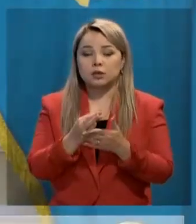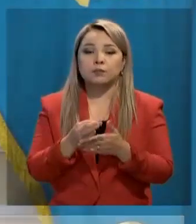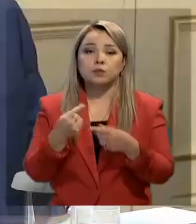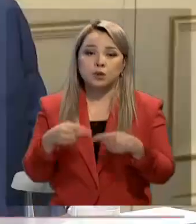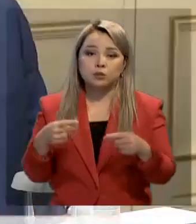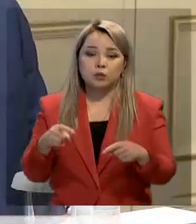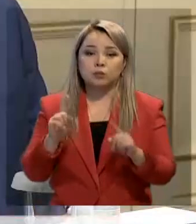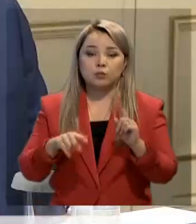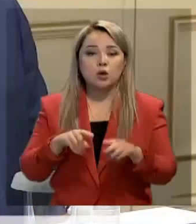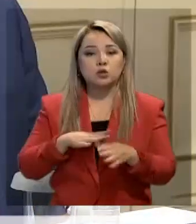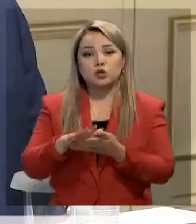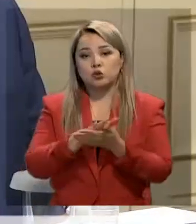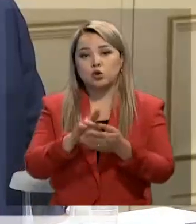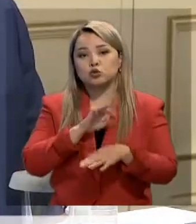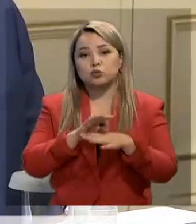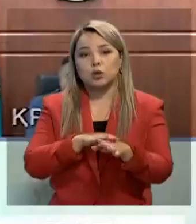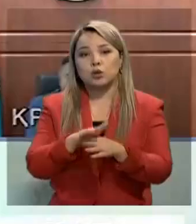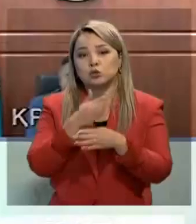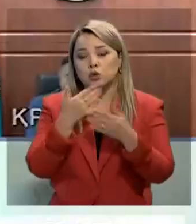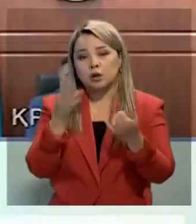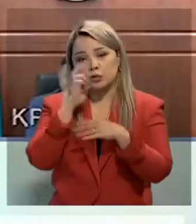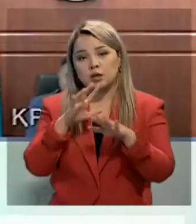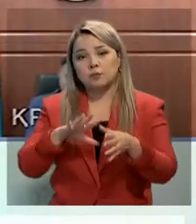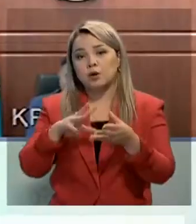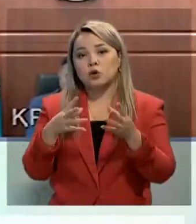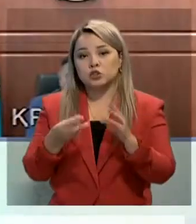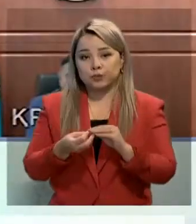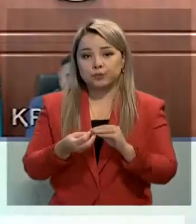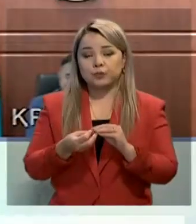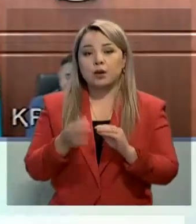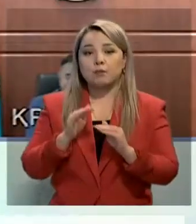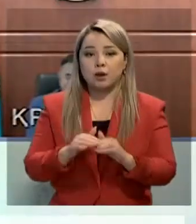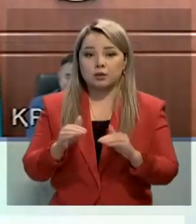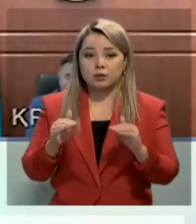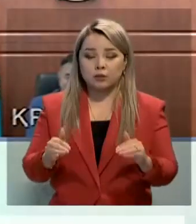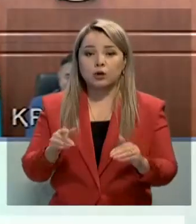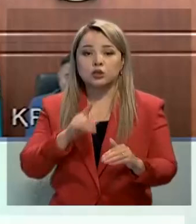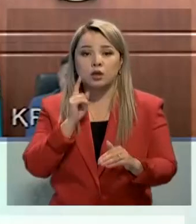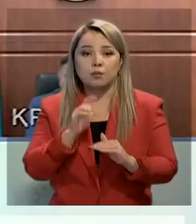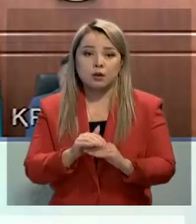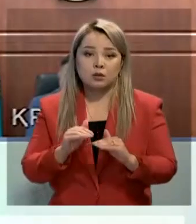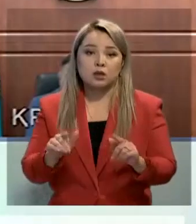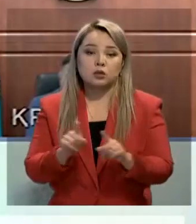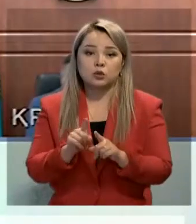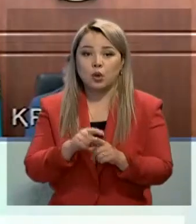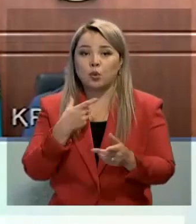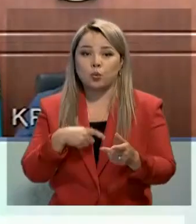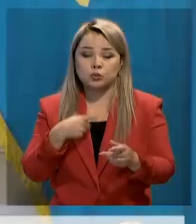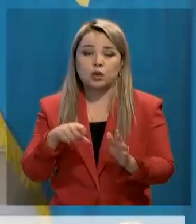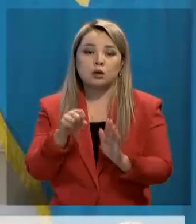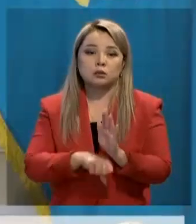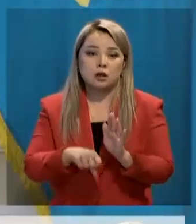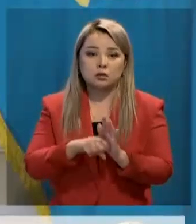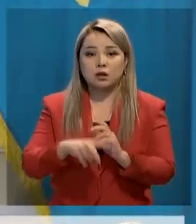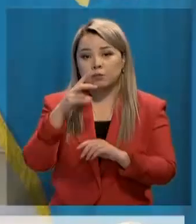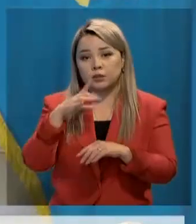кейде мүлдем жұмыс істемейді. Жалпы еліміз бойынша балалар мен жас өспірімдердің өз-өзіне қол